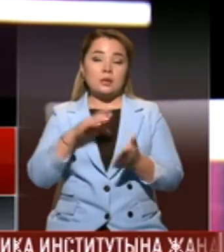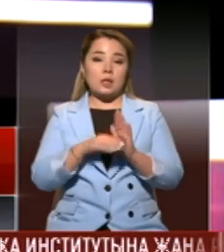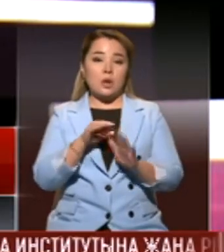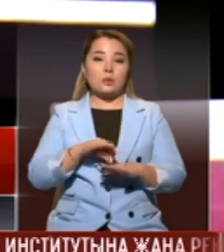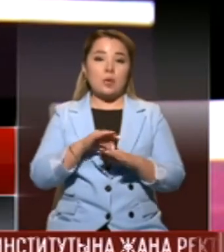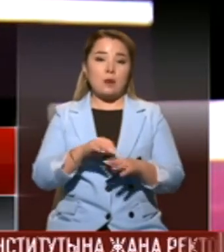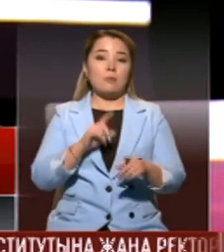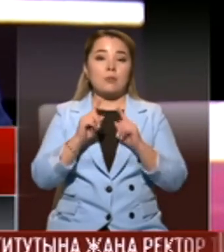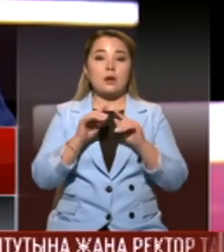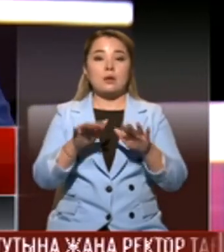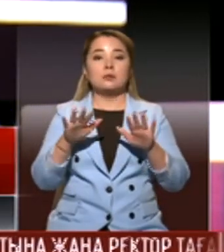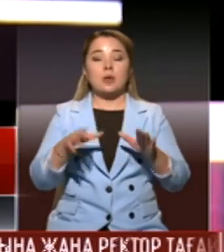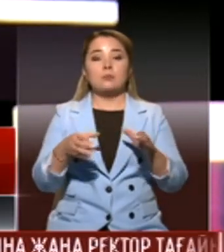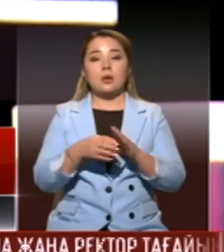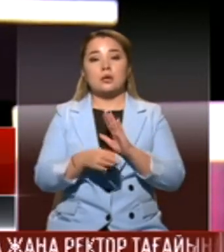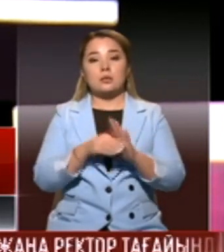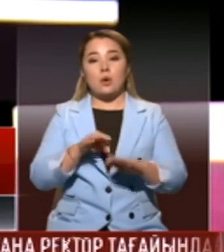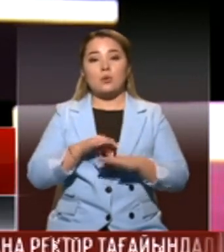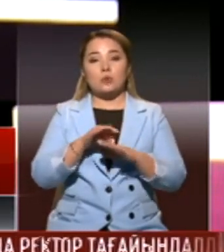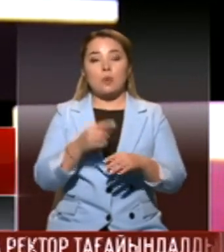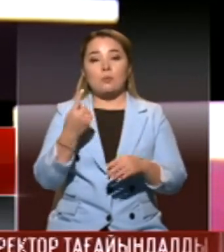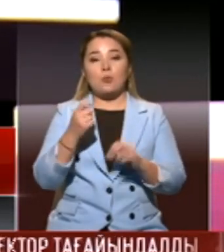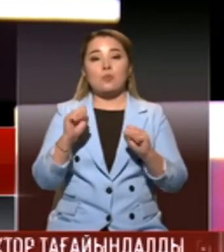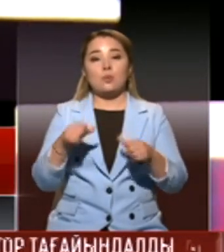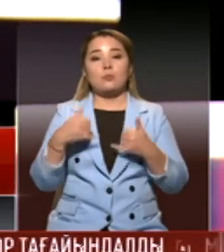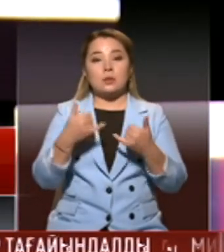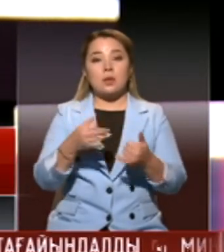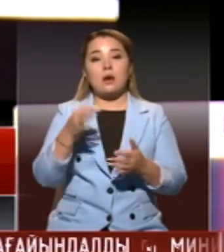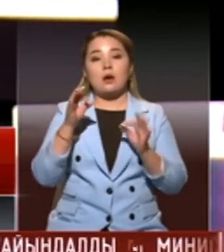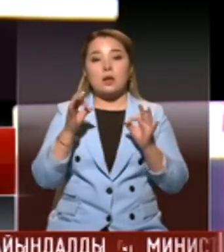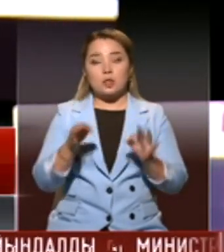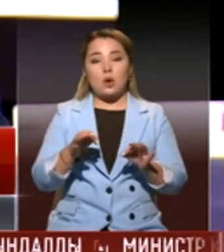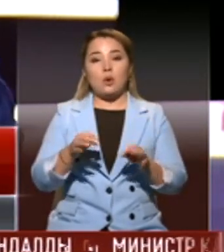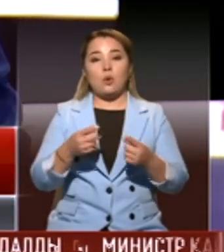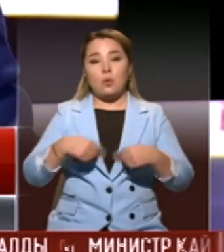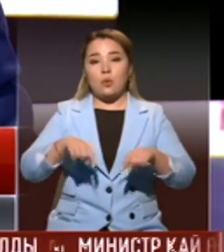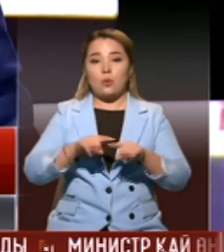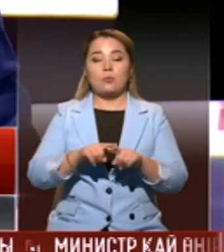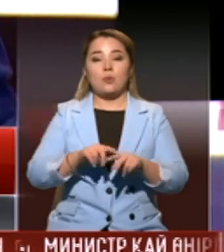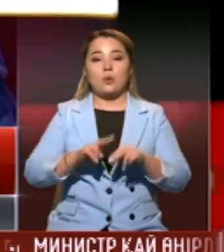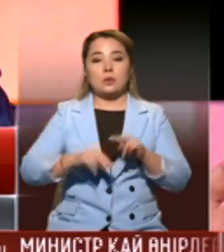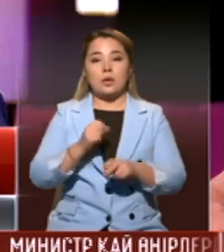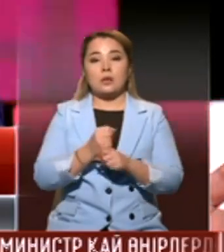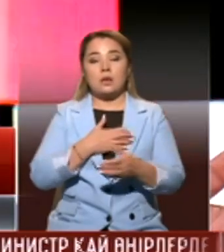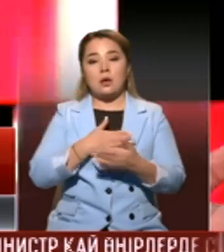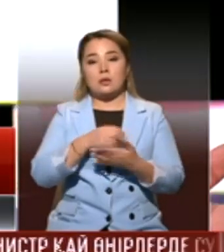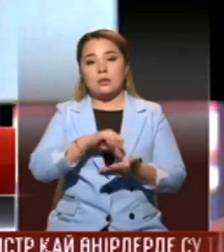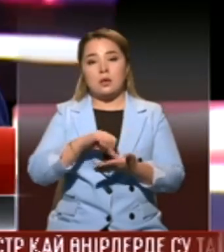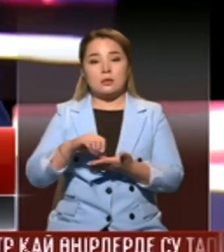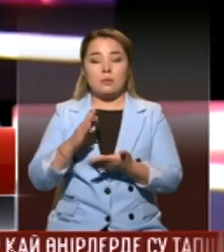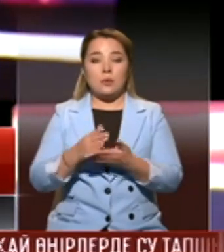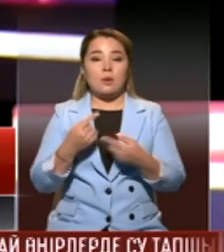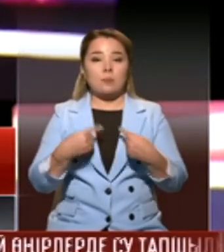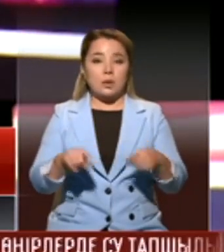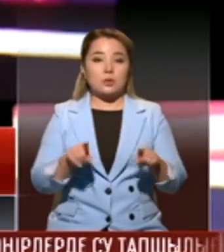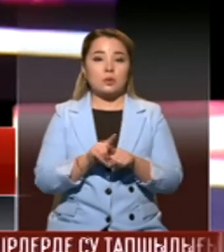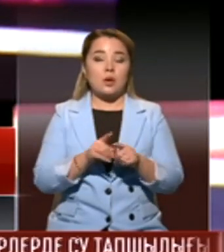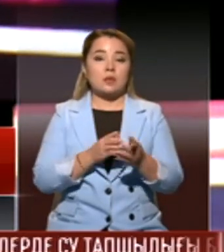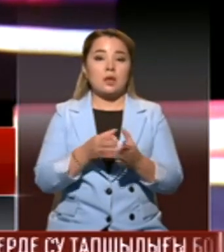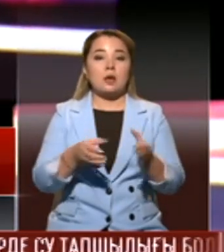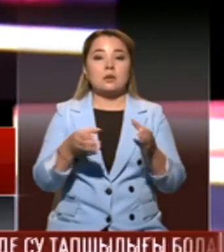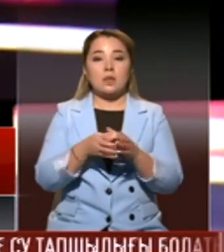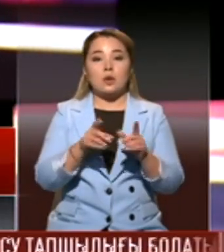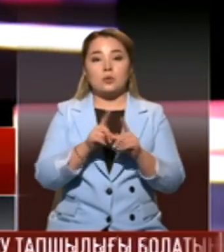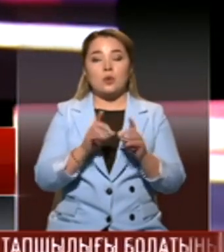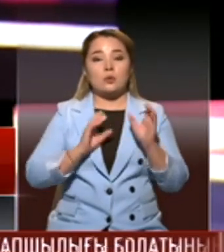сайлауда, парламенттік сайлаудағы бір мүмкіндігін мейлінше әділ қоғам құру үшін атсалысады. Басқа саяси институттардың жауапкершілігі дейсіз ғой. Бізде